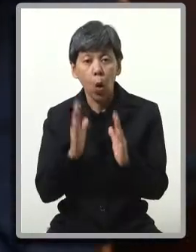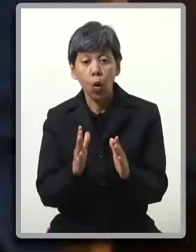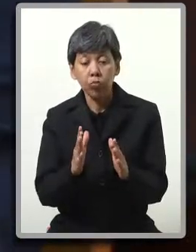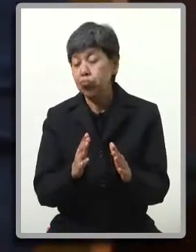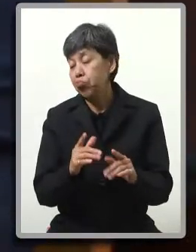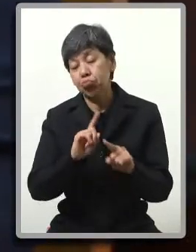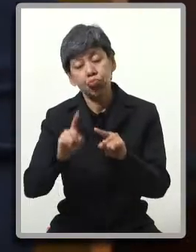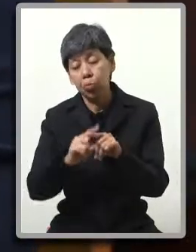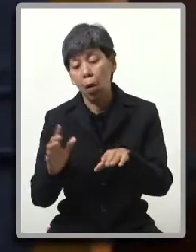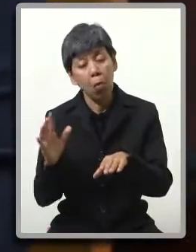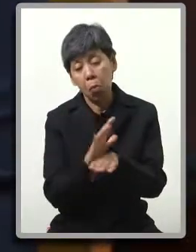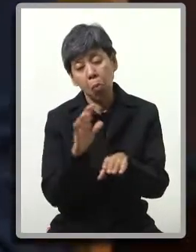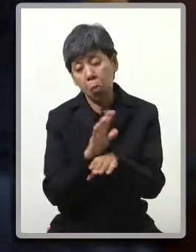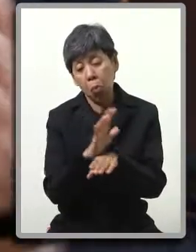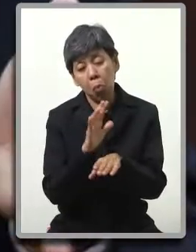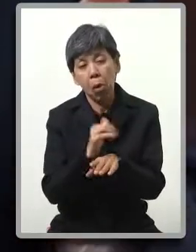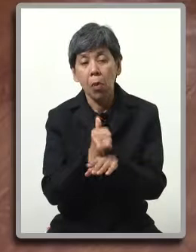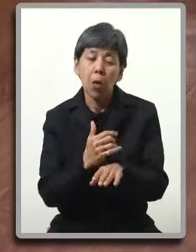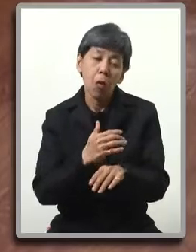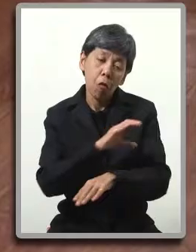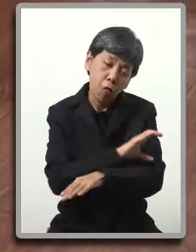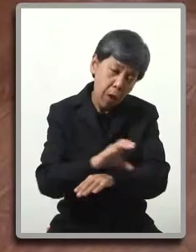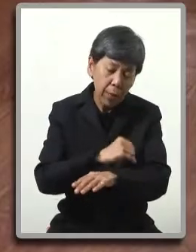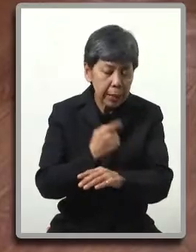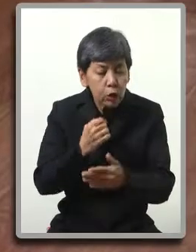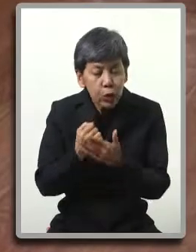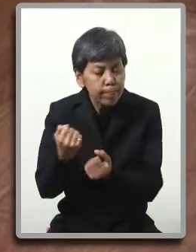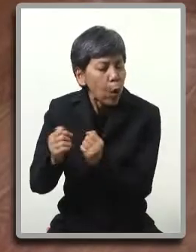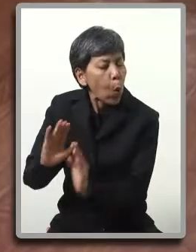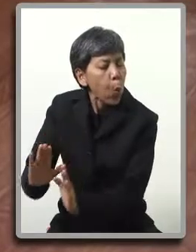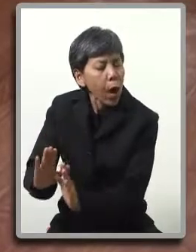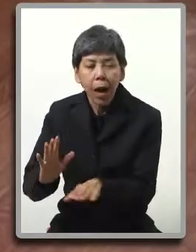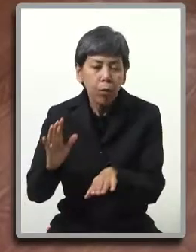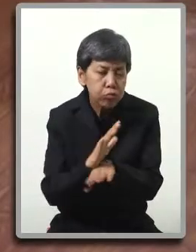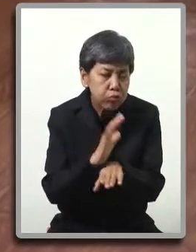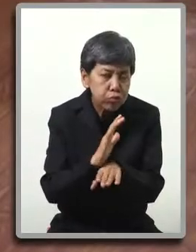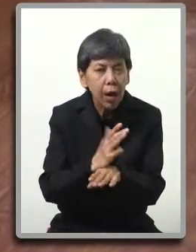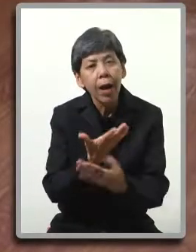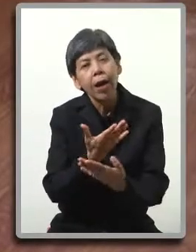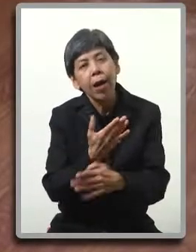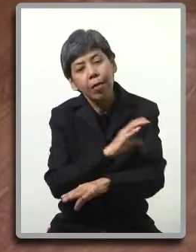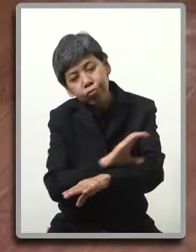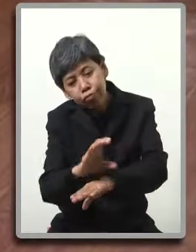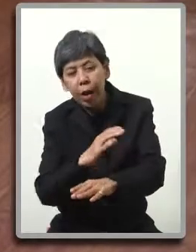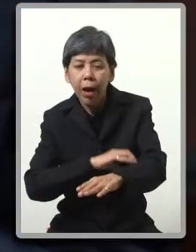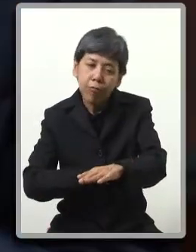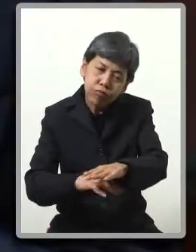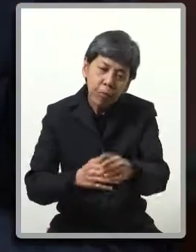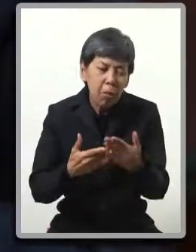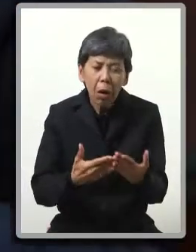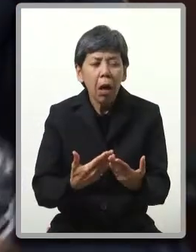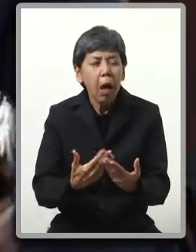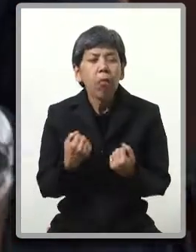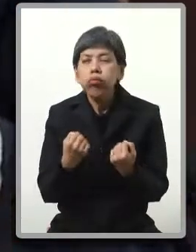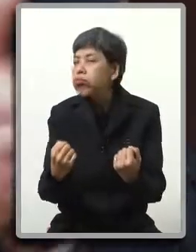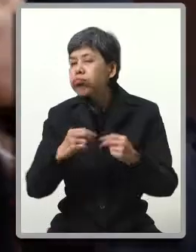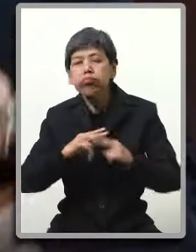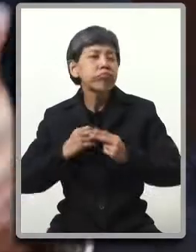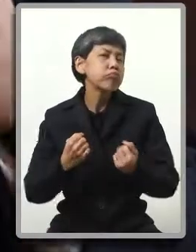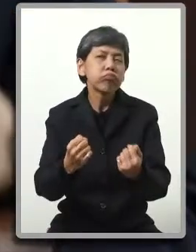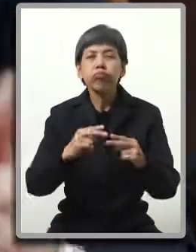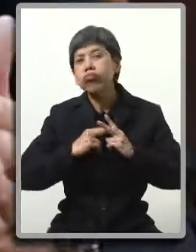ะอะไรคนทุกชนชั้นก็ใช้ขนส่งมวลชนถ้าพวกเราช่วยกันอีกมือนึงเข้ามาผมว่ามันจะดีขึ้นแต่คนเราติดจ